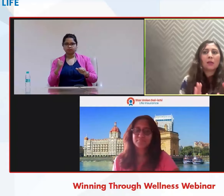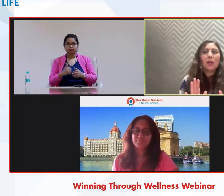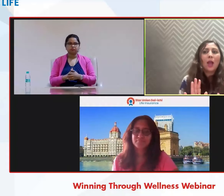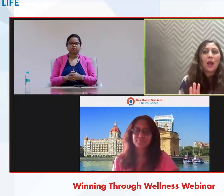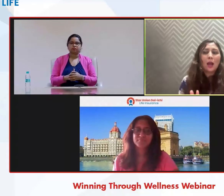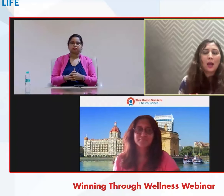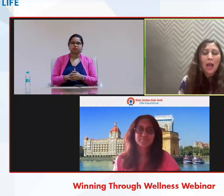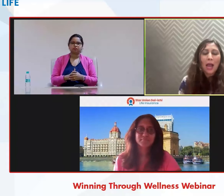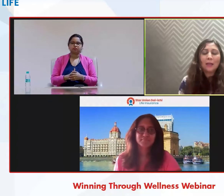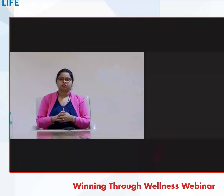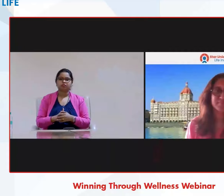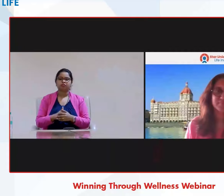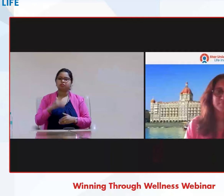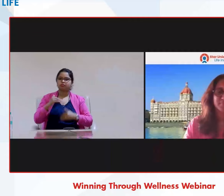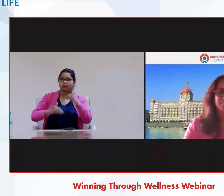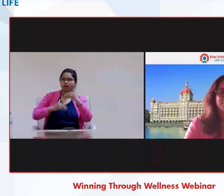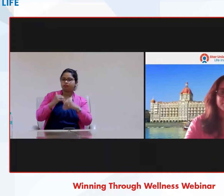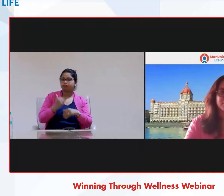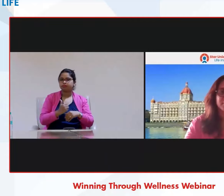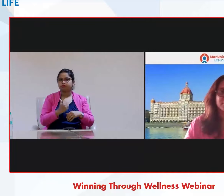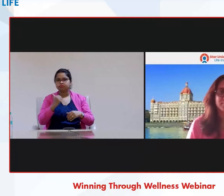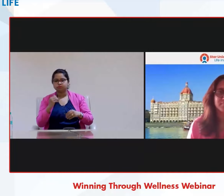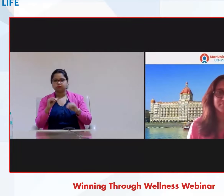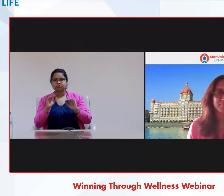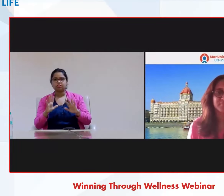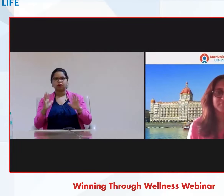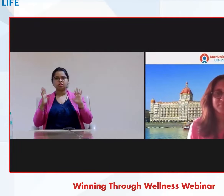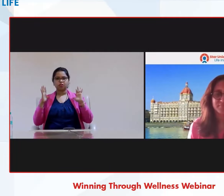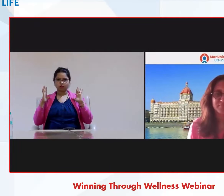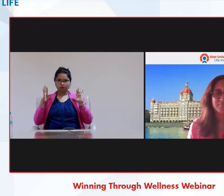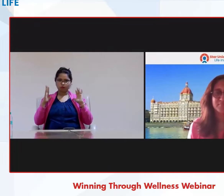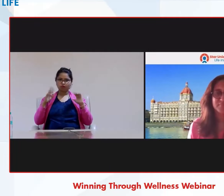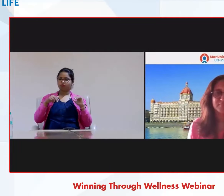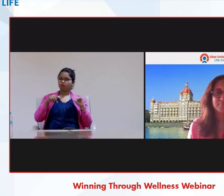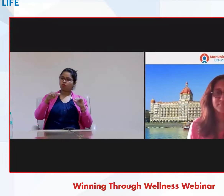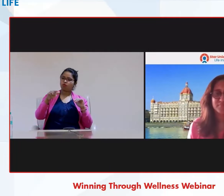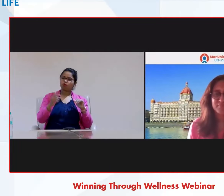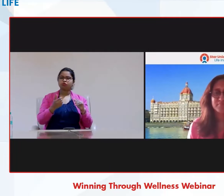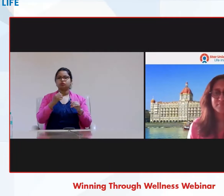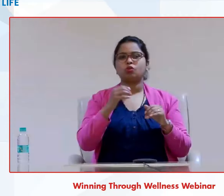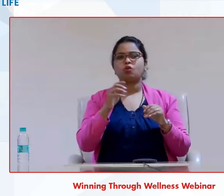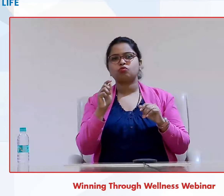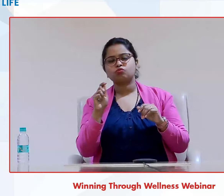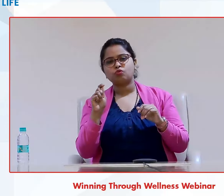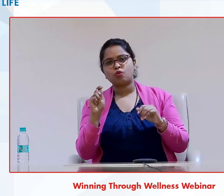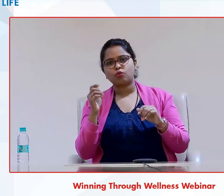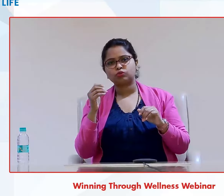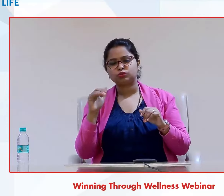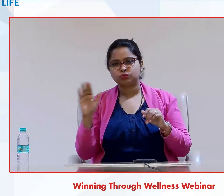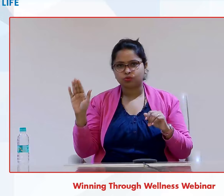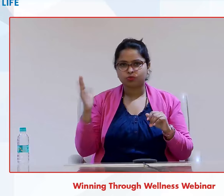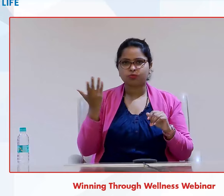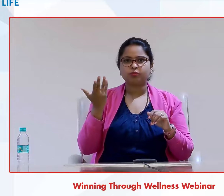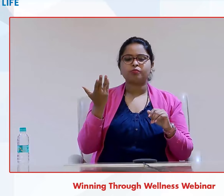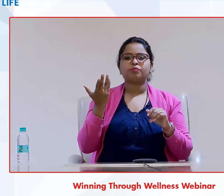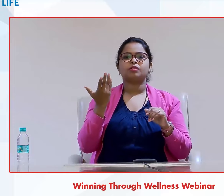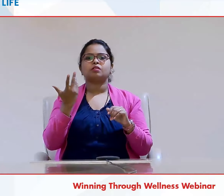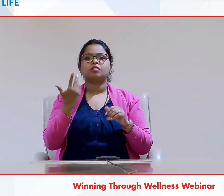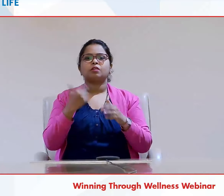टेक अ मोमेंट टू स्टेप बैक एंड take maybe walk just till the washroom, splash cold water